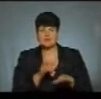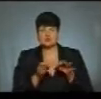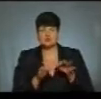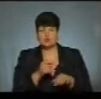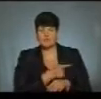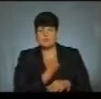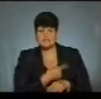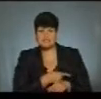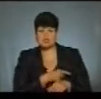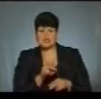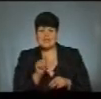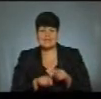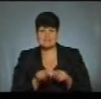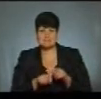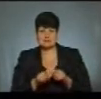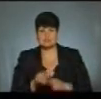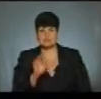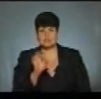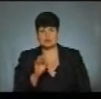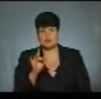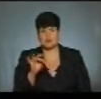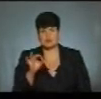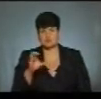судово-медичної експертизи Олександра Росоловського.